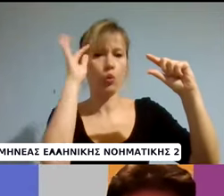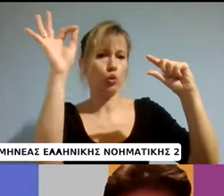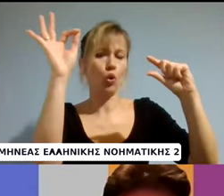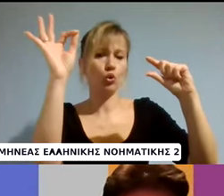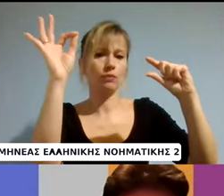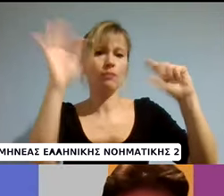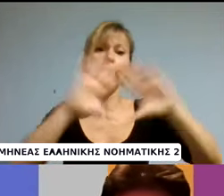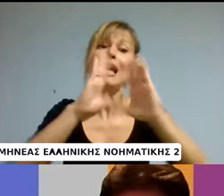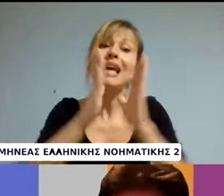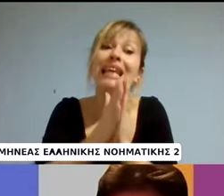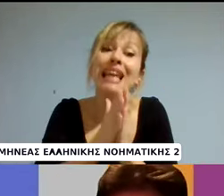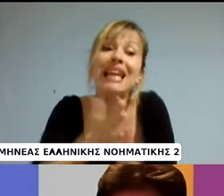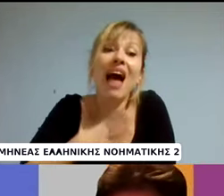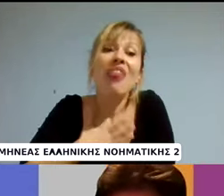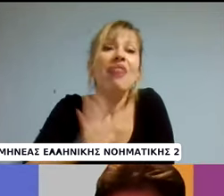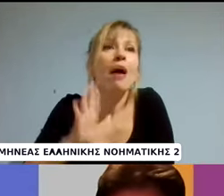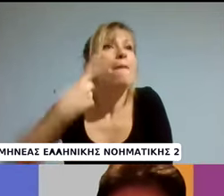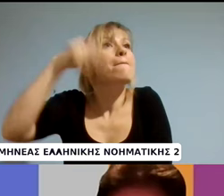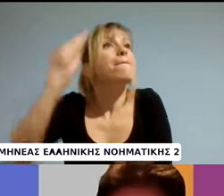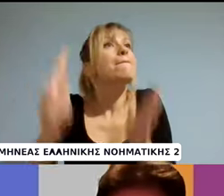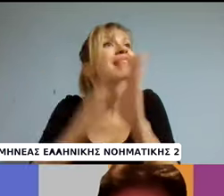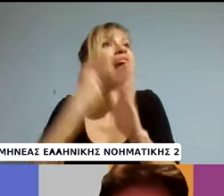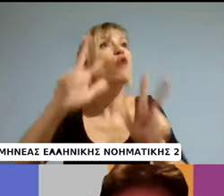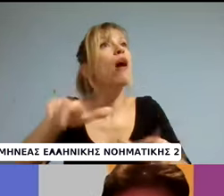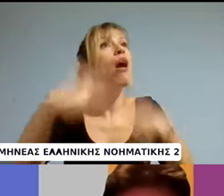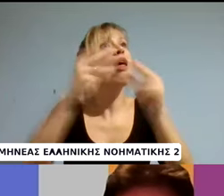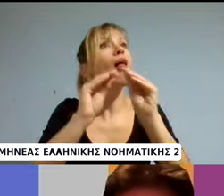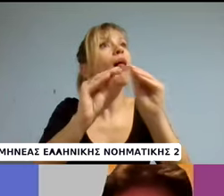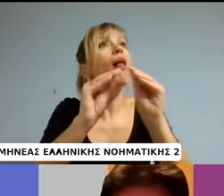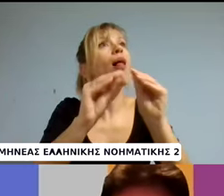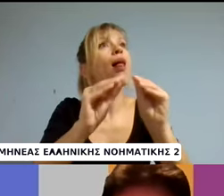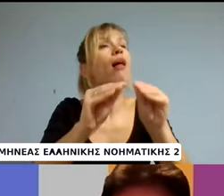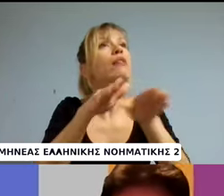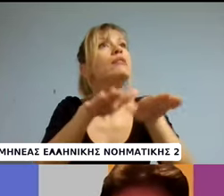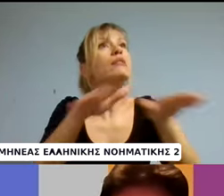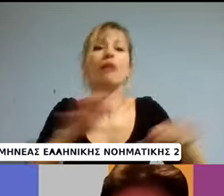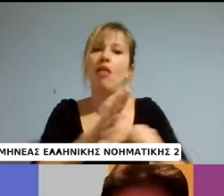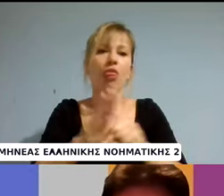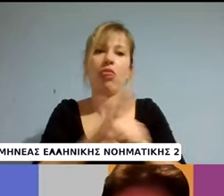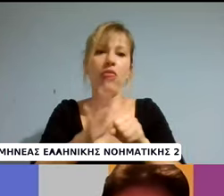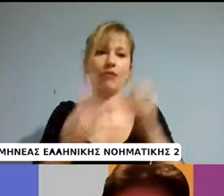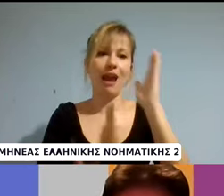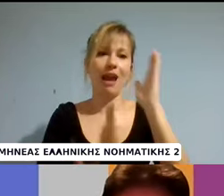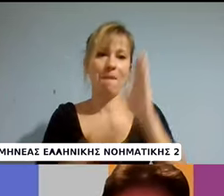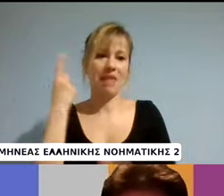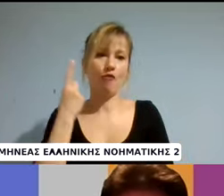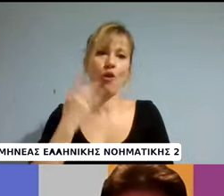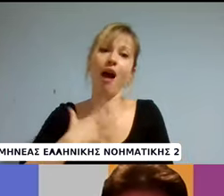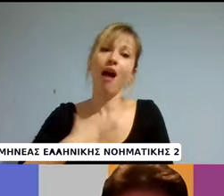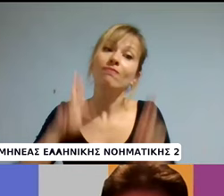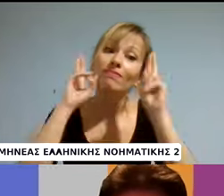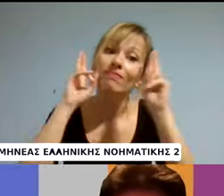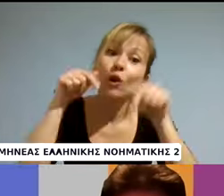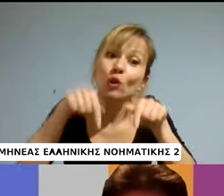Γενικά δεν θέλουμε να τελειώσει σήμερα η προσπάθεια διάδοσης του οδηγού, είναι μόνο η